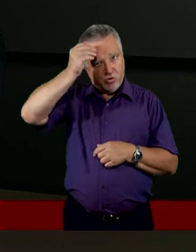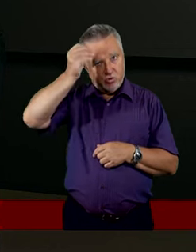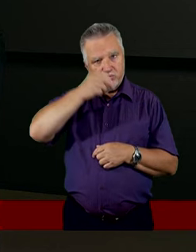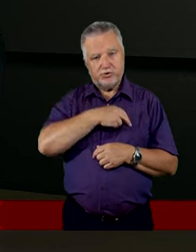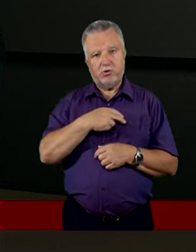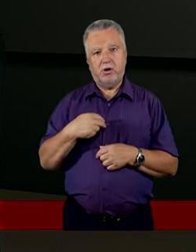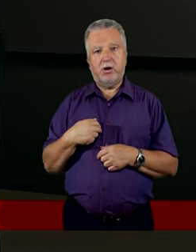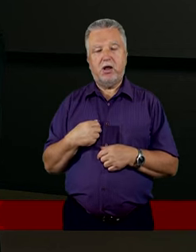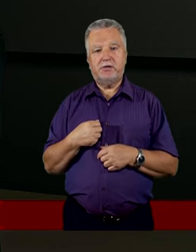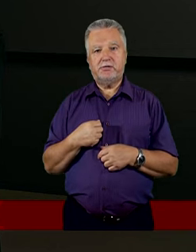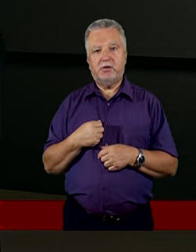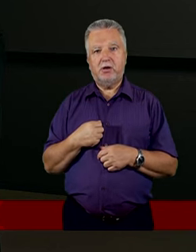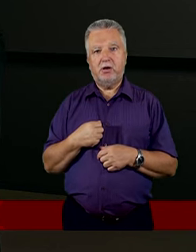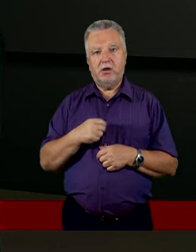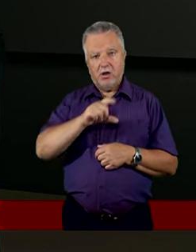uczył nas,